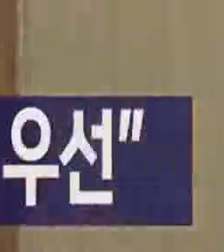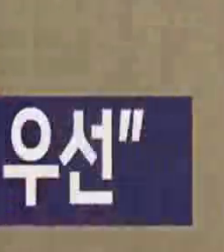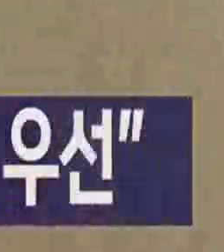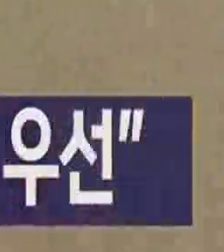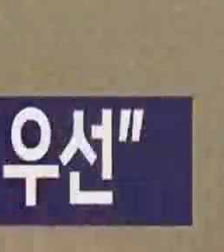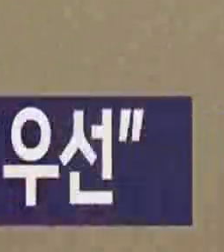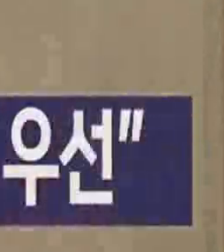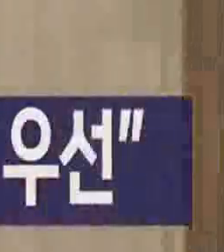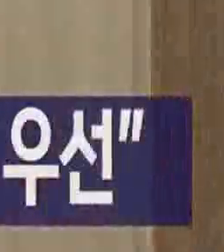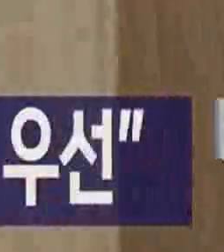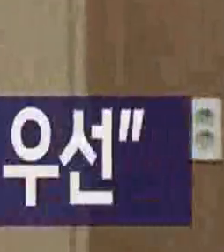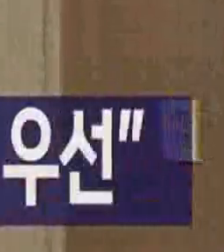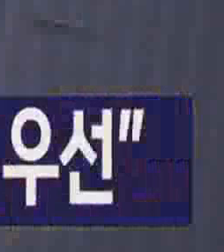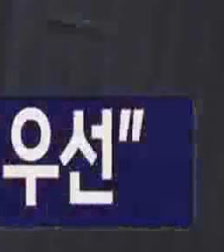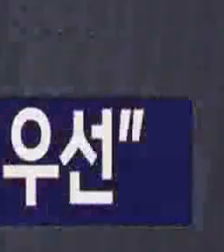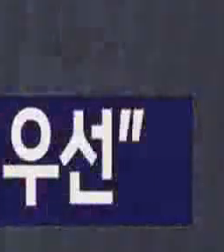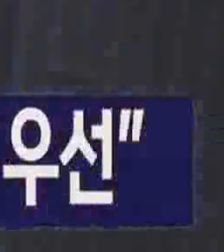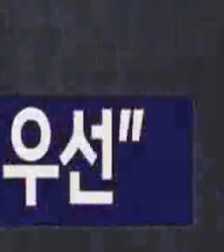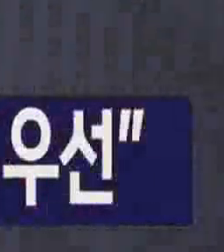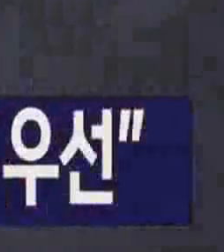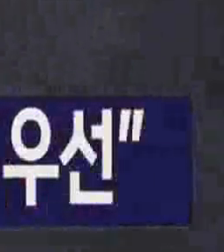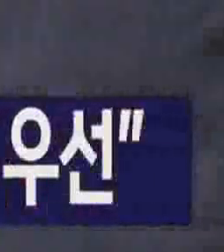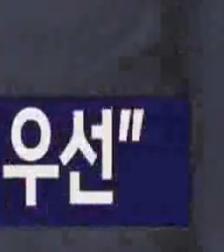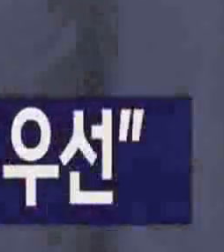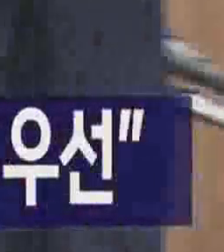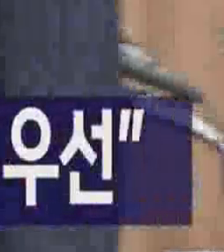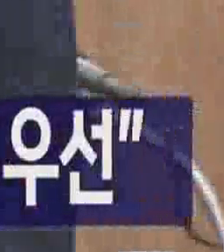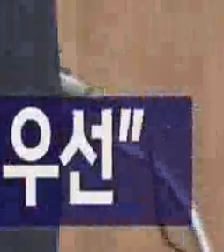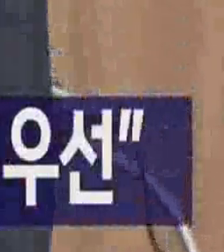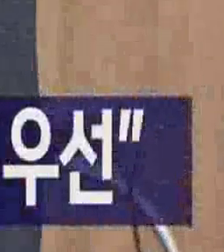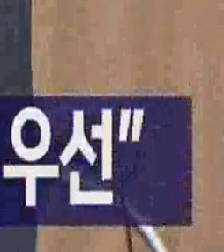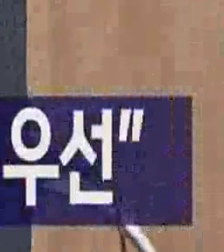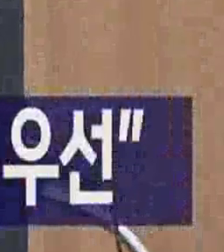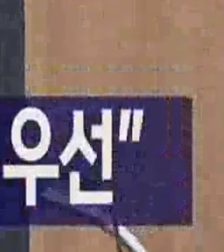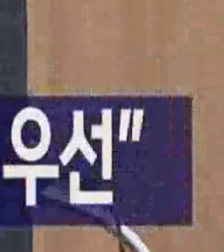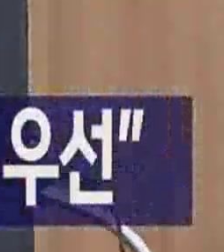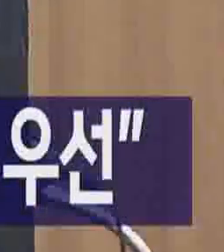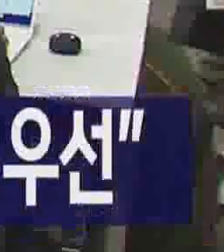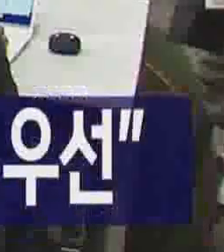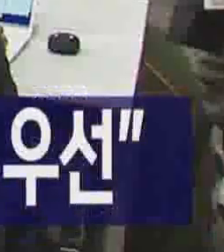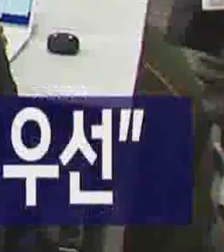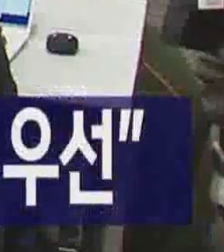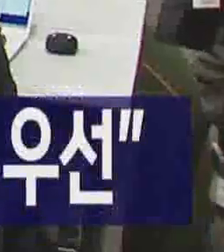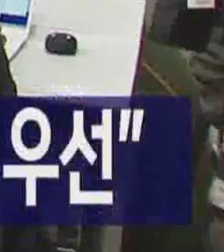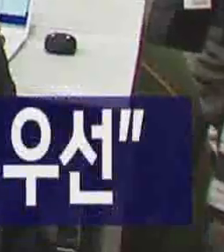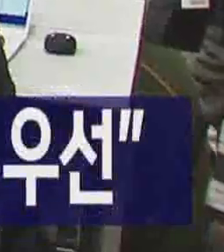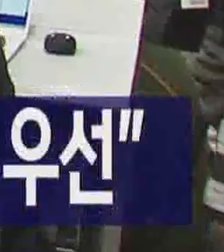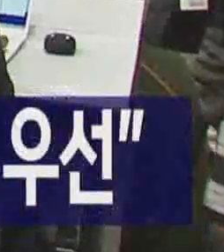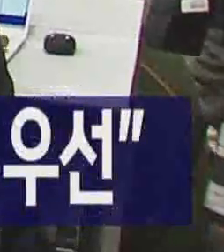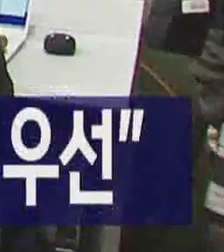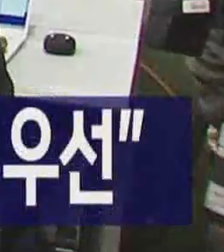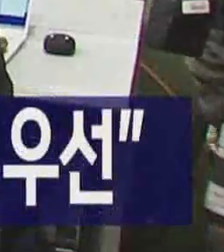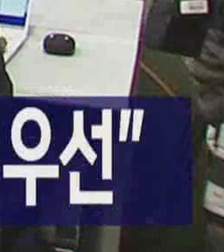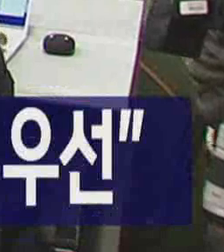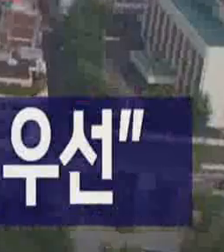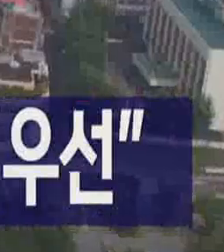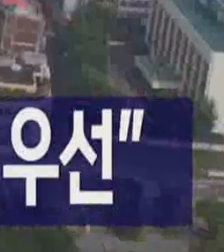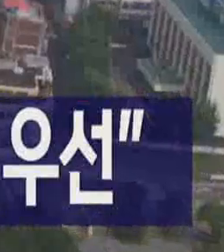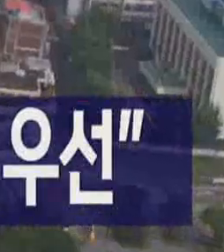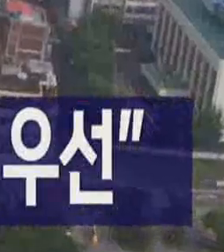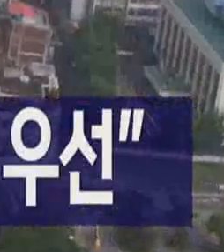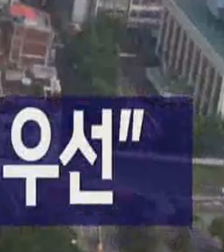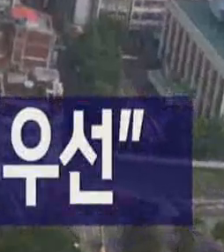전남 지역 시민단체들이 전남과 광주의 통합에 대해 우선 신뢰 회복이 필요하다고 지적했습니다. 산적한 지역의